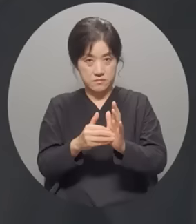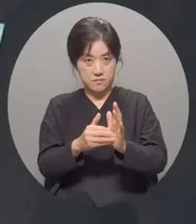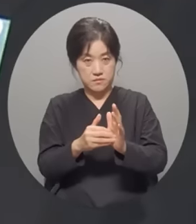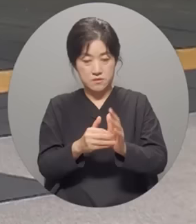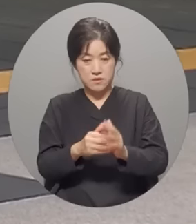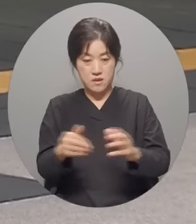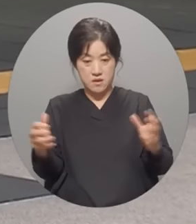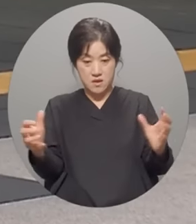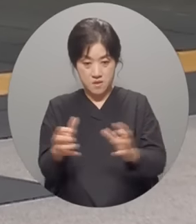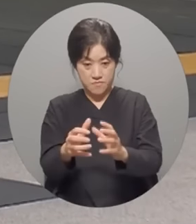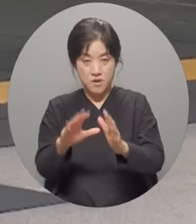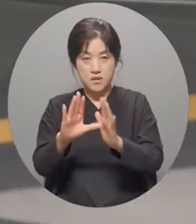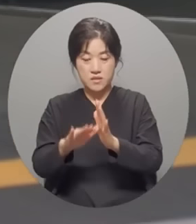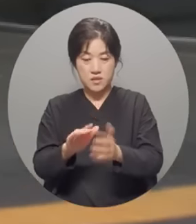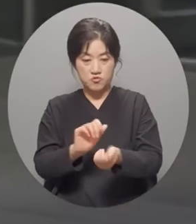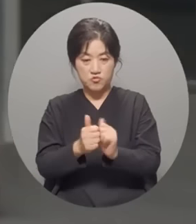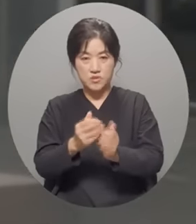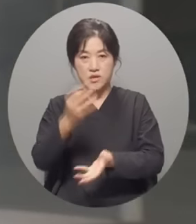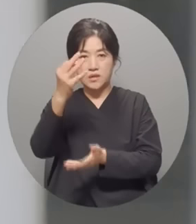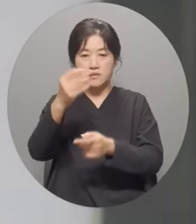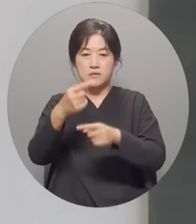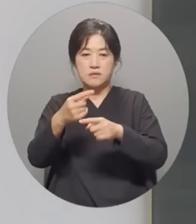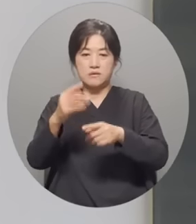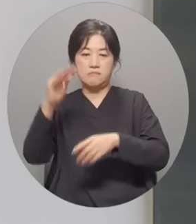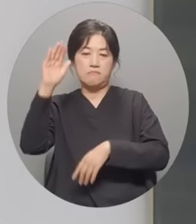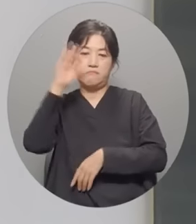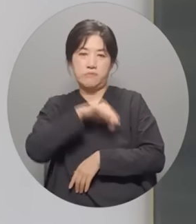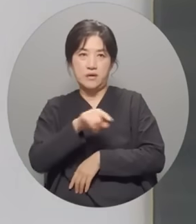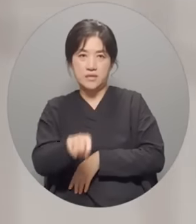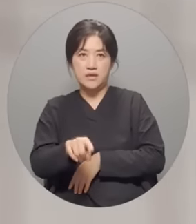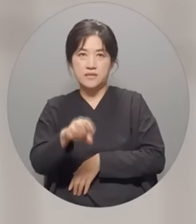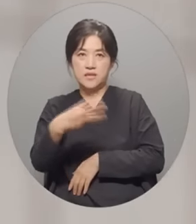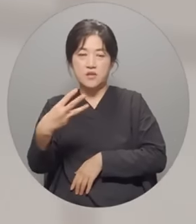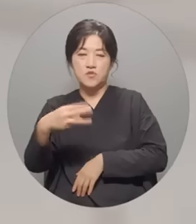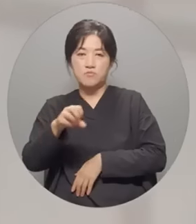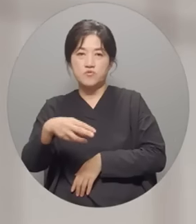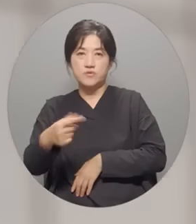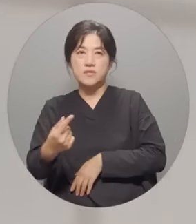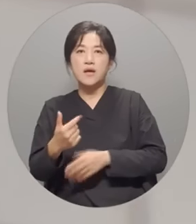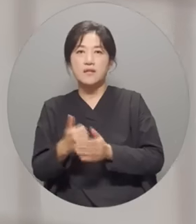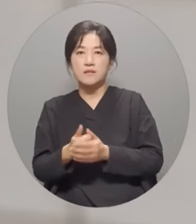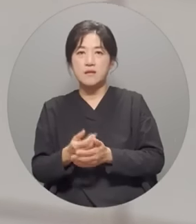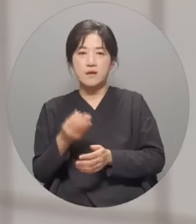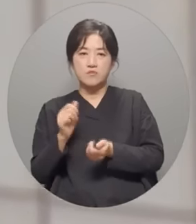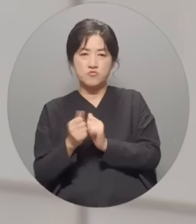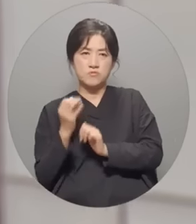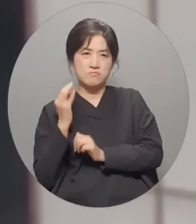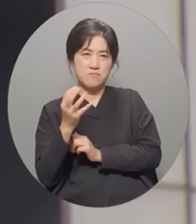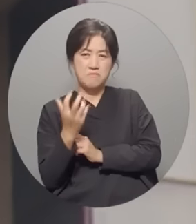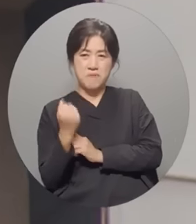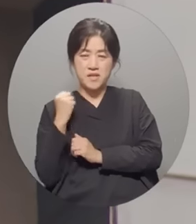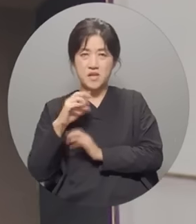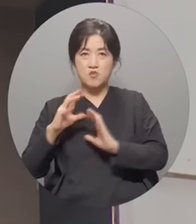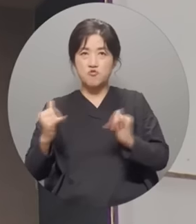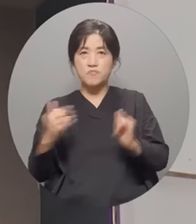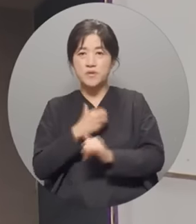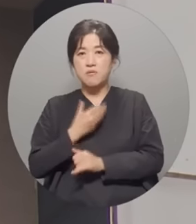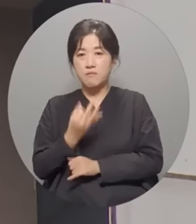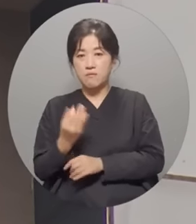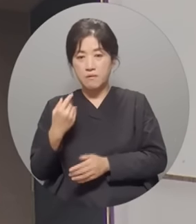합병 과정에서 주식가치가 저평가된 삼성물산의 최대주주 국민연금은 그럼에도 피해복구에